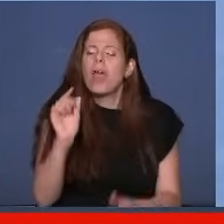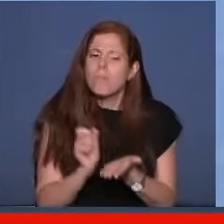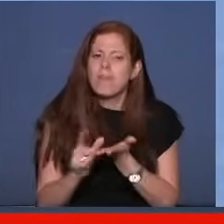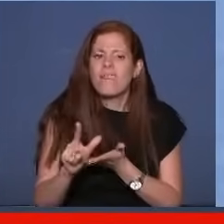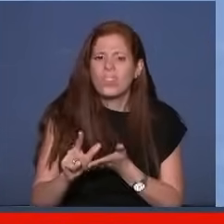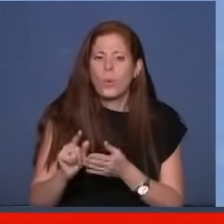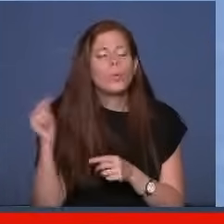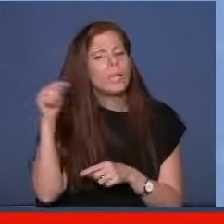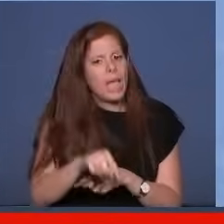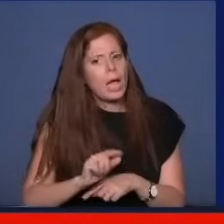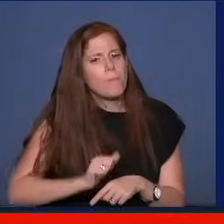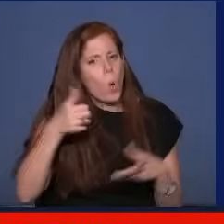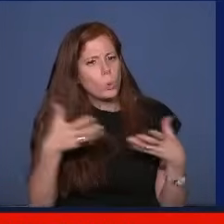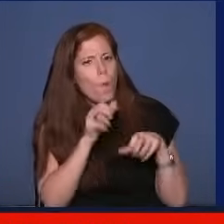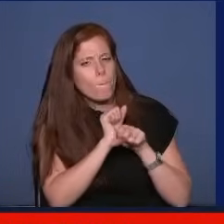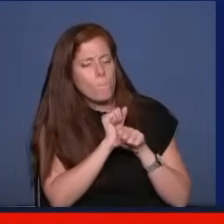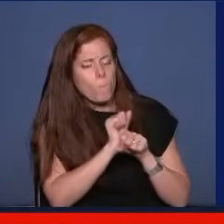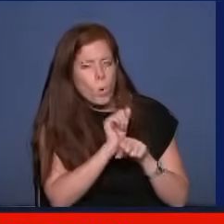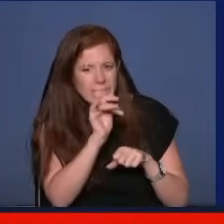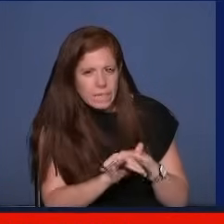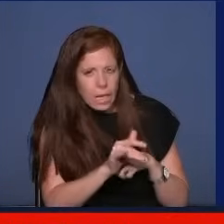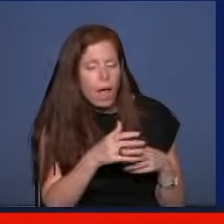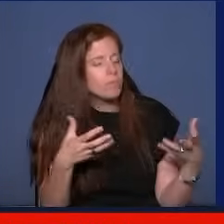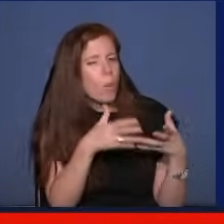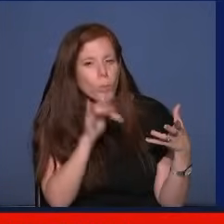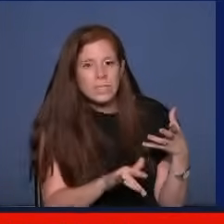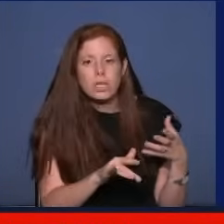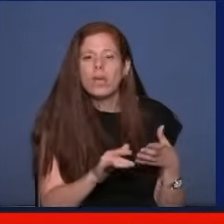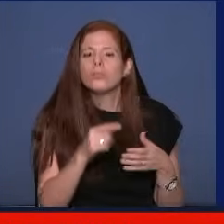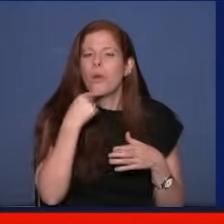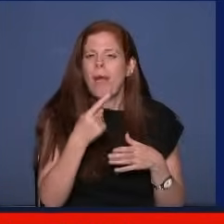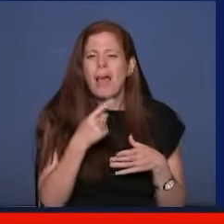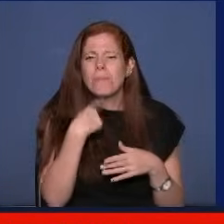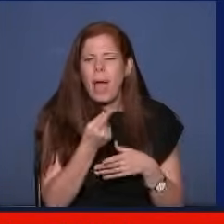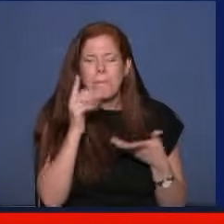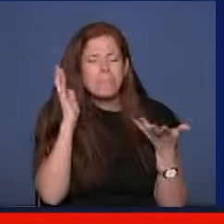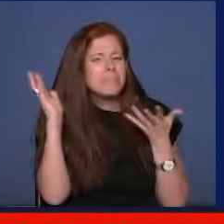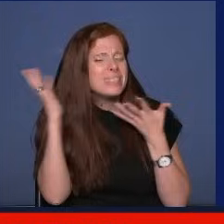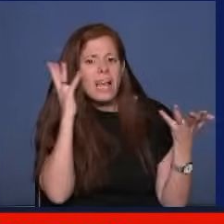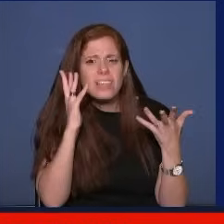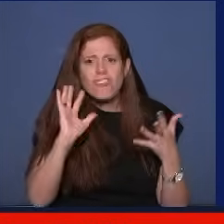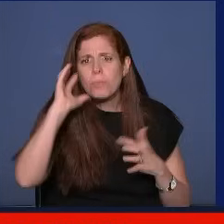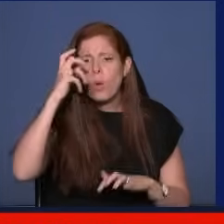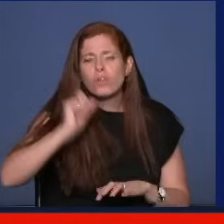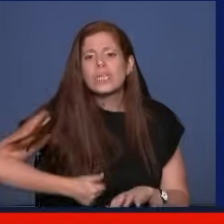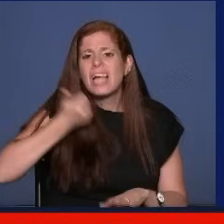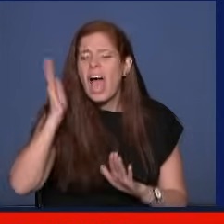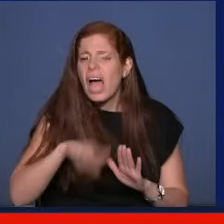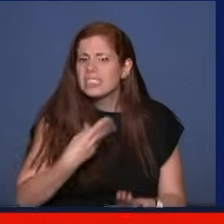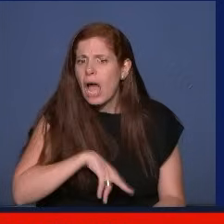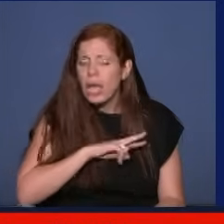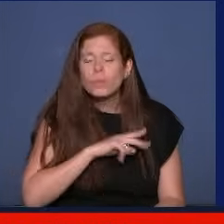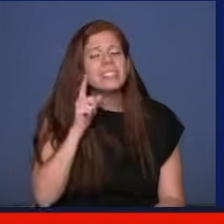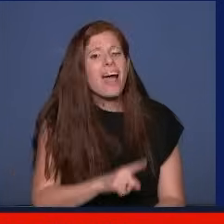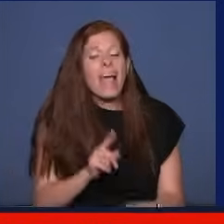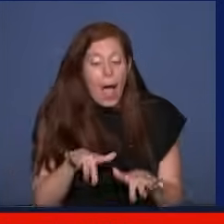גם מראש האופוזיציה לפיד, שכתב אמירה מזעזעת ומטורפת של שר חסר אחריות. נתניהו חייב לפטר אותו עוד